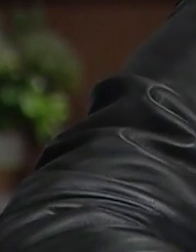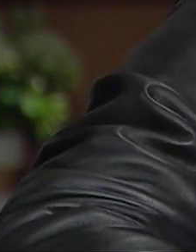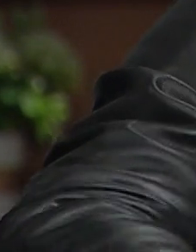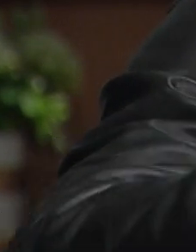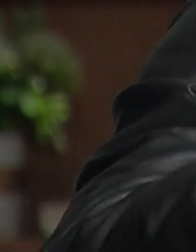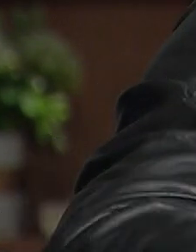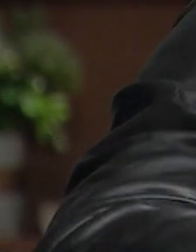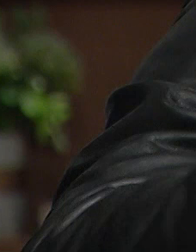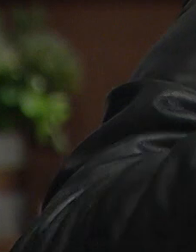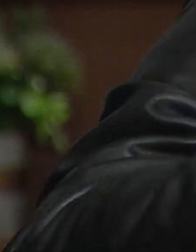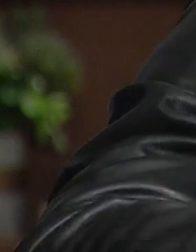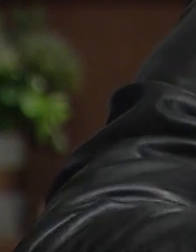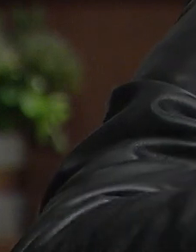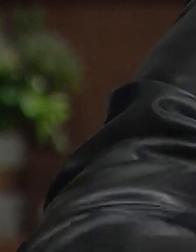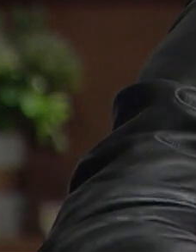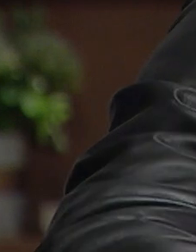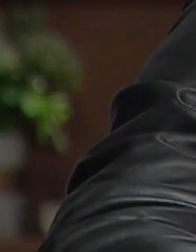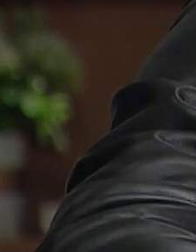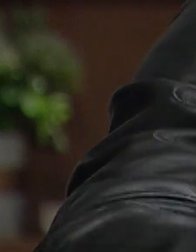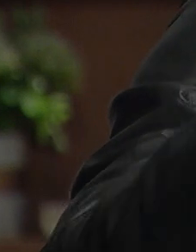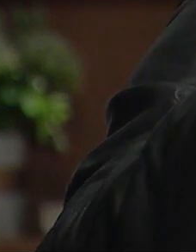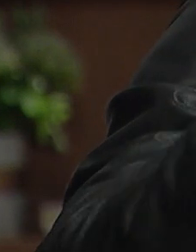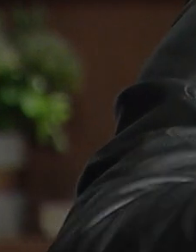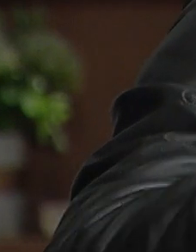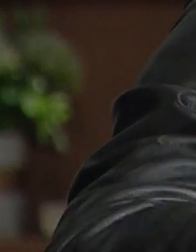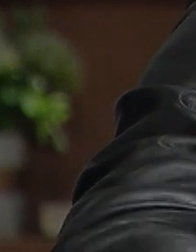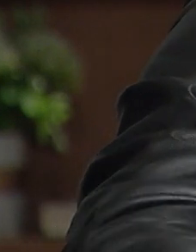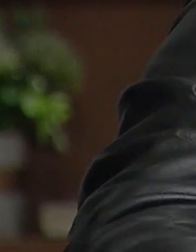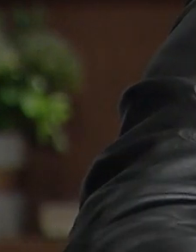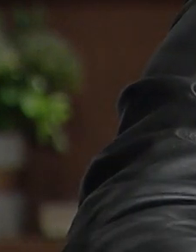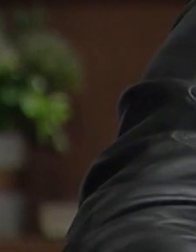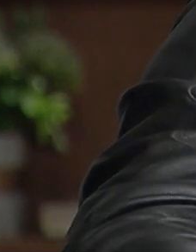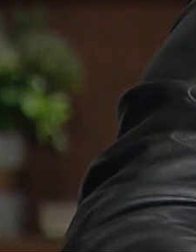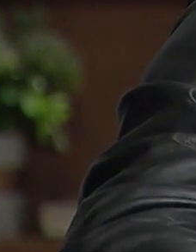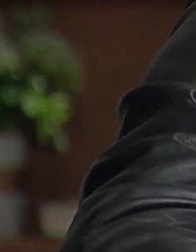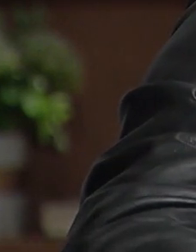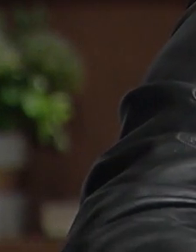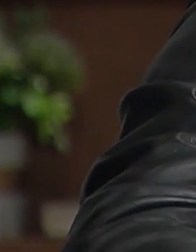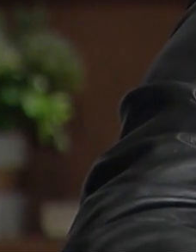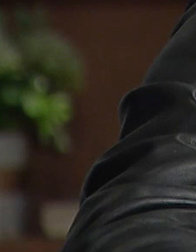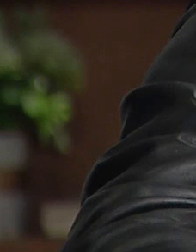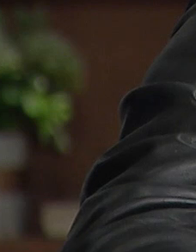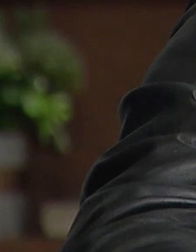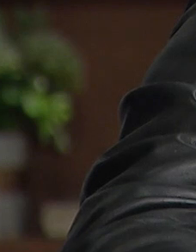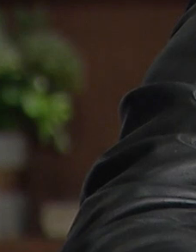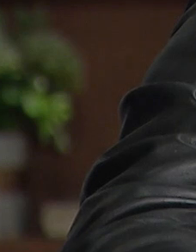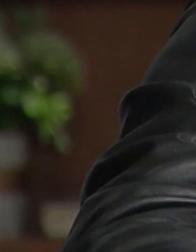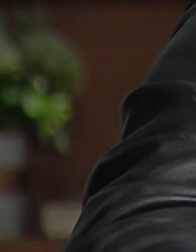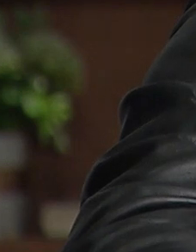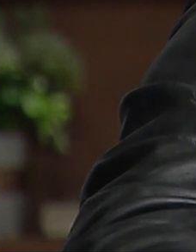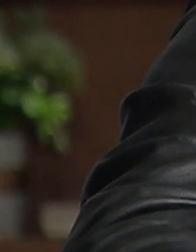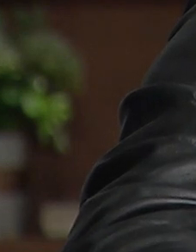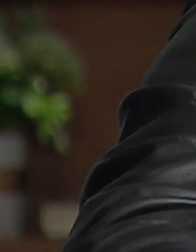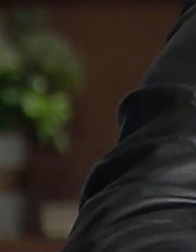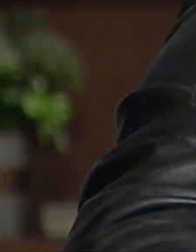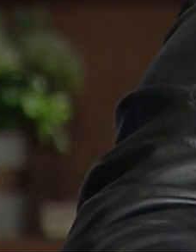أرضه وسيادته ومصالحه وعلى أرضه أموت وسيحكم التاريخ علي وعلى غيري مما